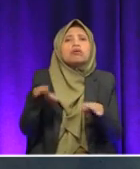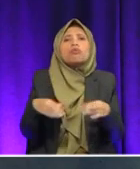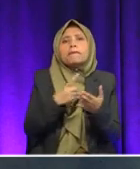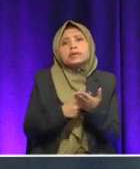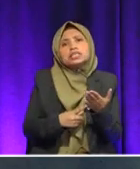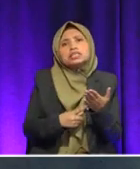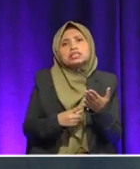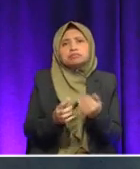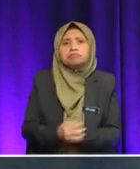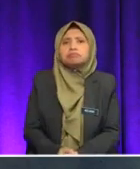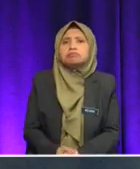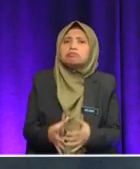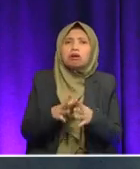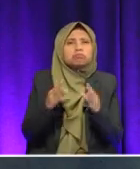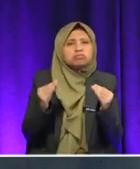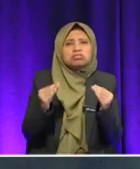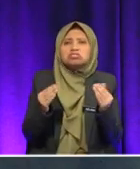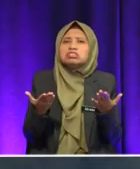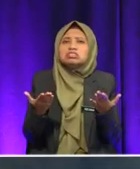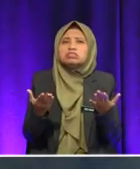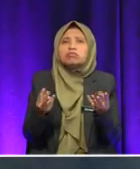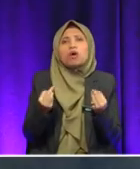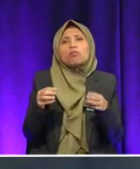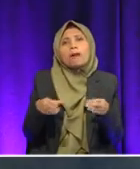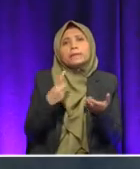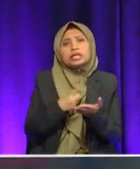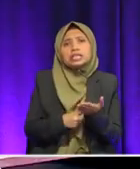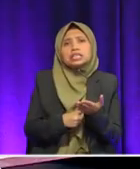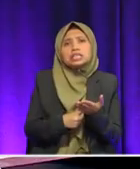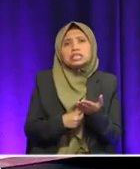saya rasa sudah hampir semua saya bohong